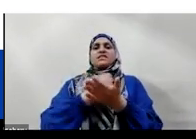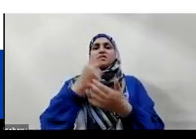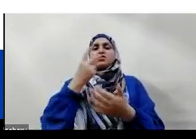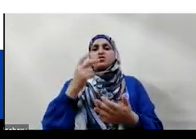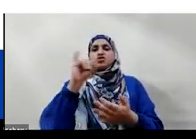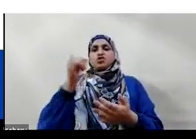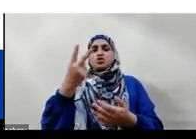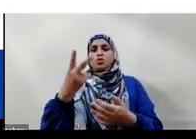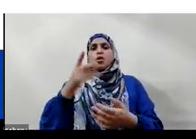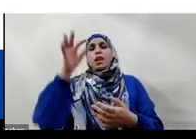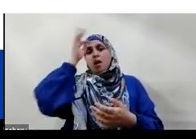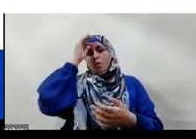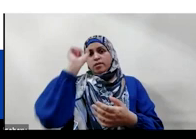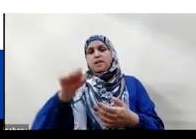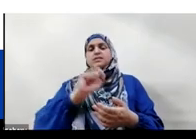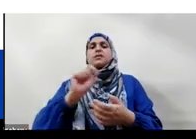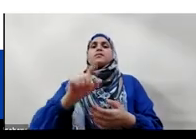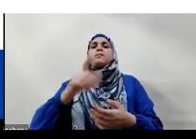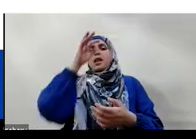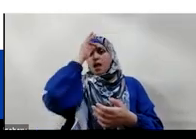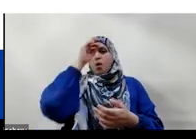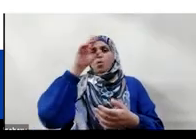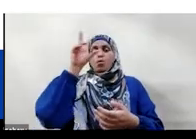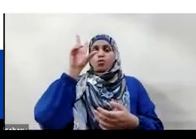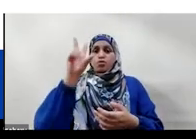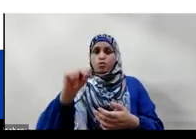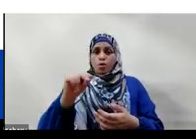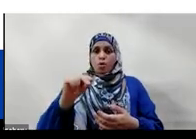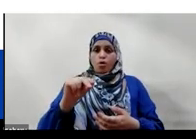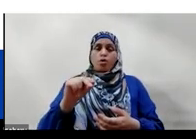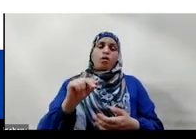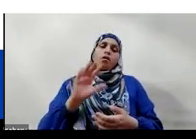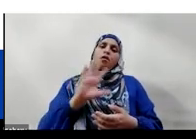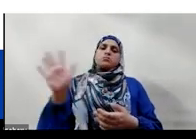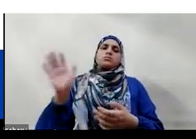ولو يس بختار الكاتيجوري الجي كاتيجوري اللي انا سافرت عليه،